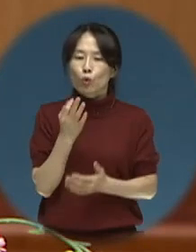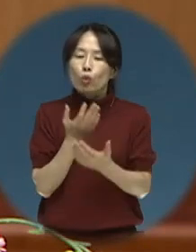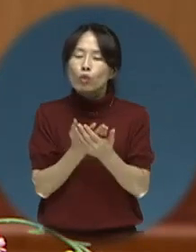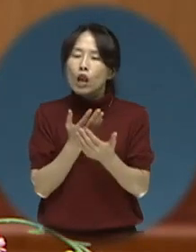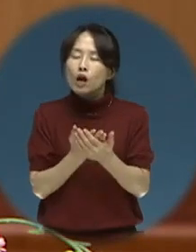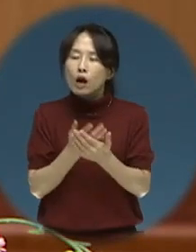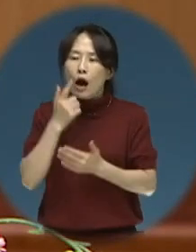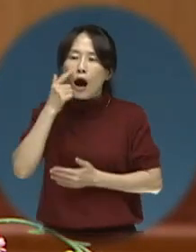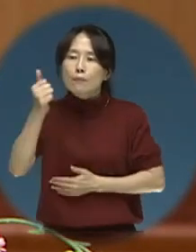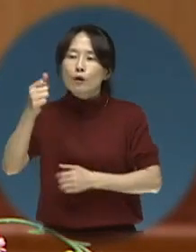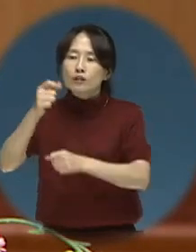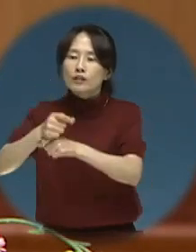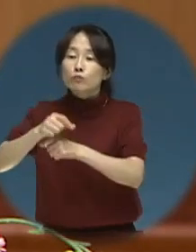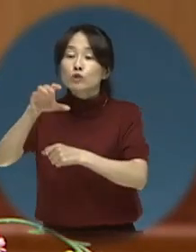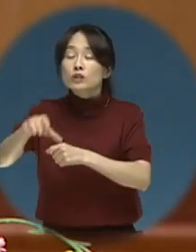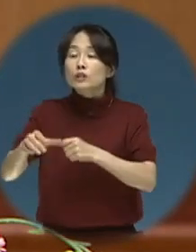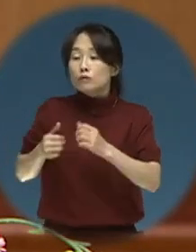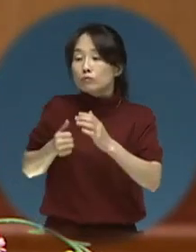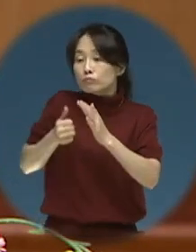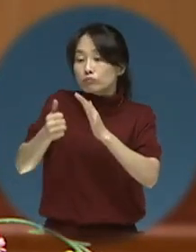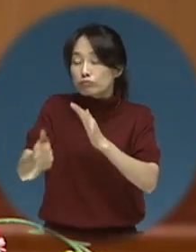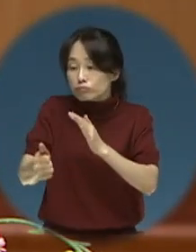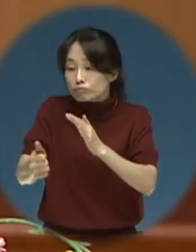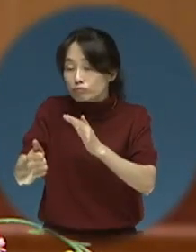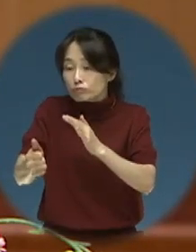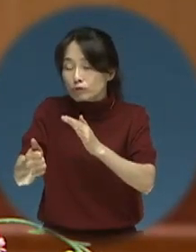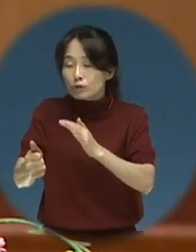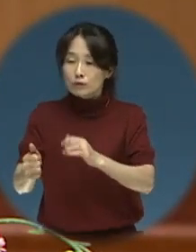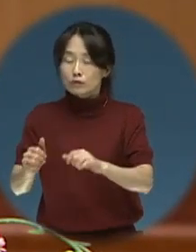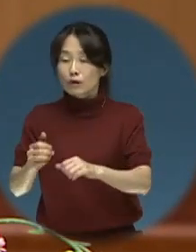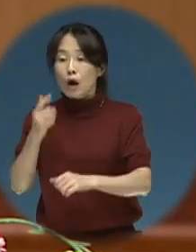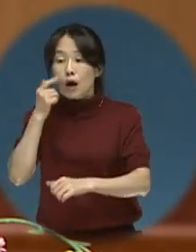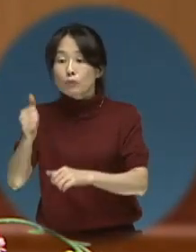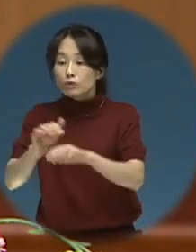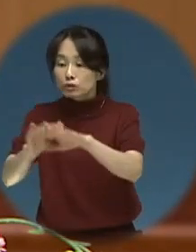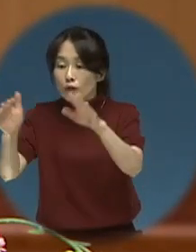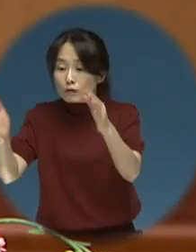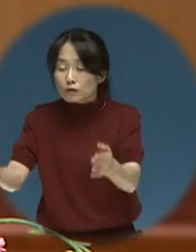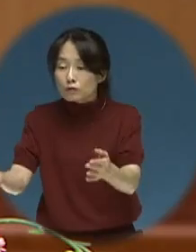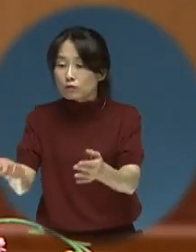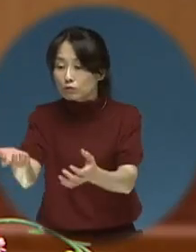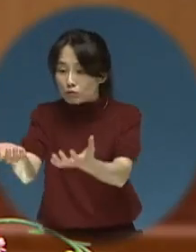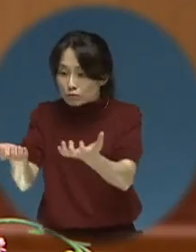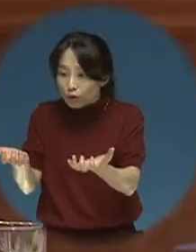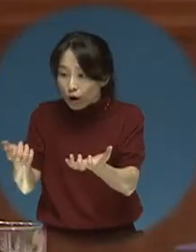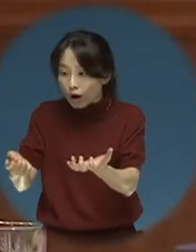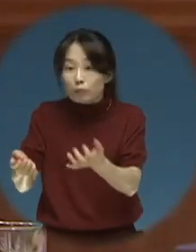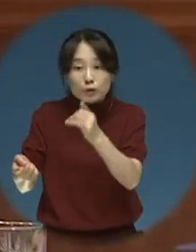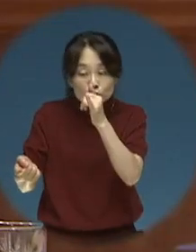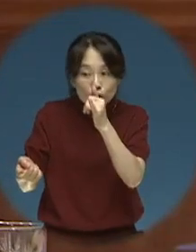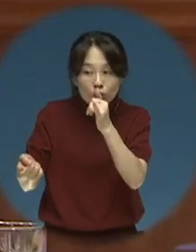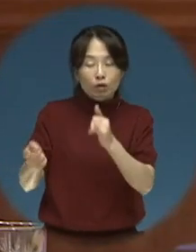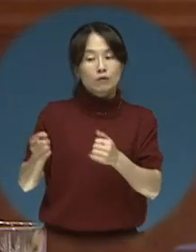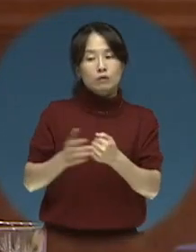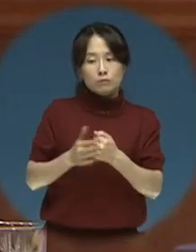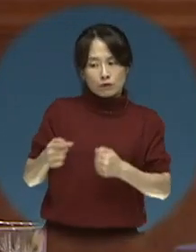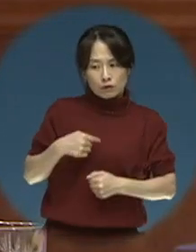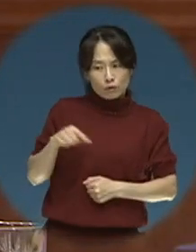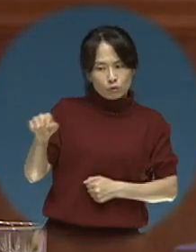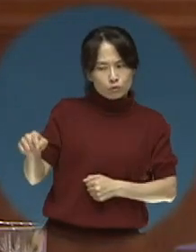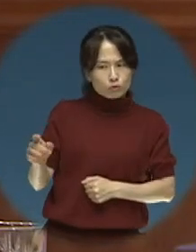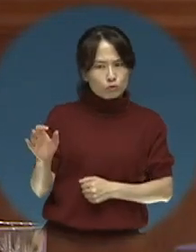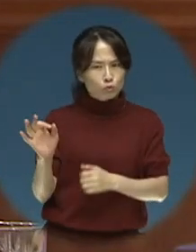갔는데, 그 서랍이 열려 있는 거예요. 늘 잠겨 있던. 그래서 이렇게 크게 돈이 있는 줄 알았죠.